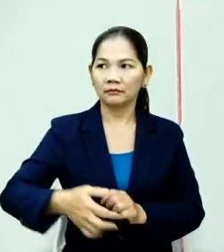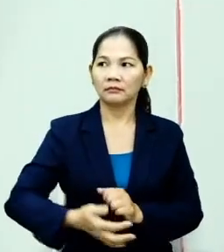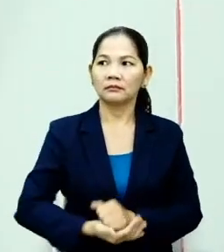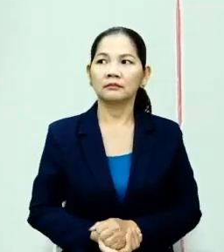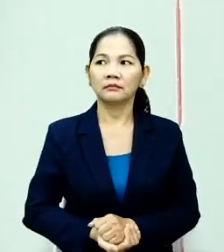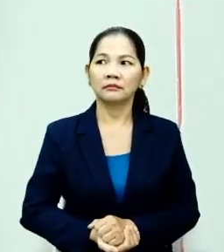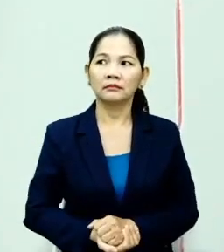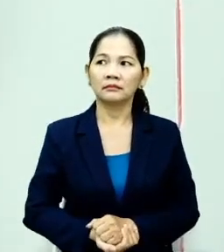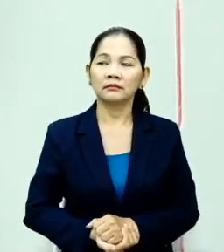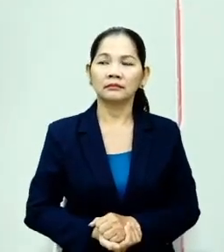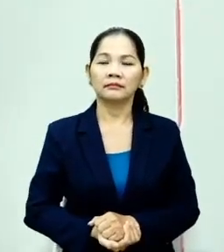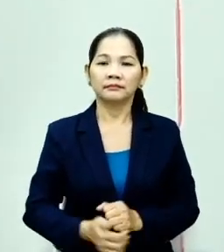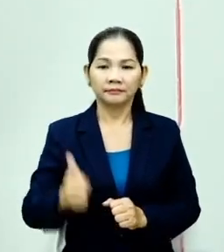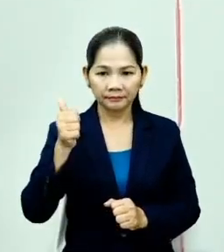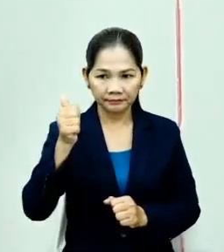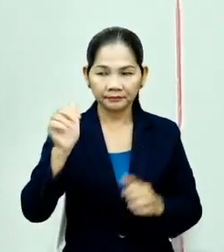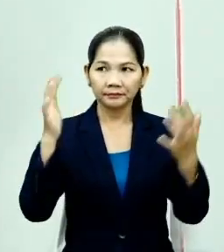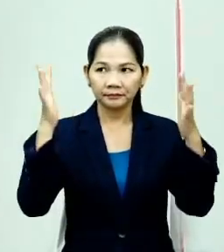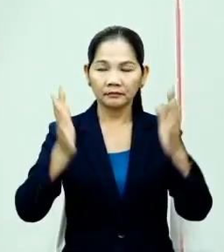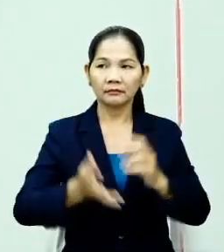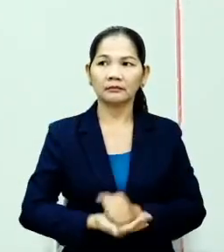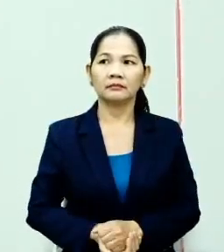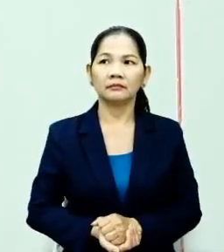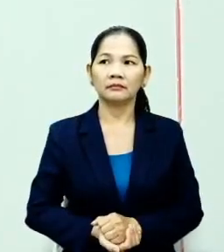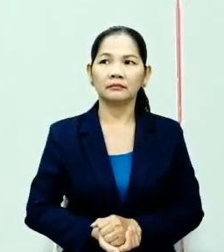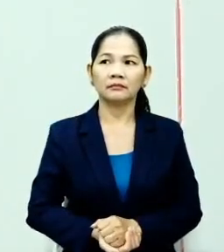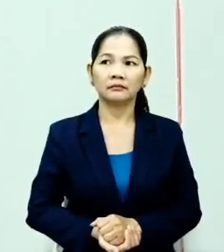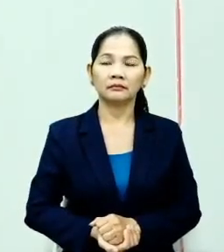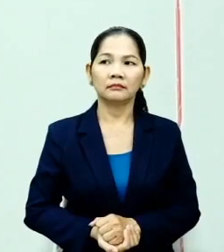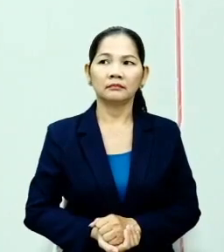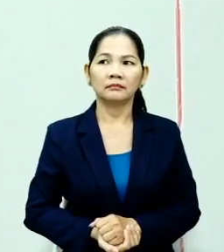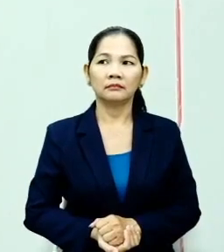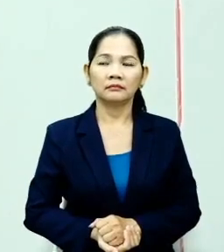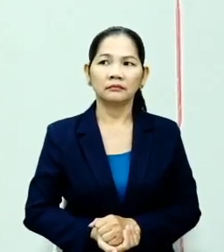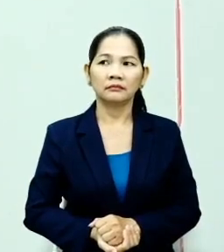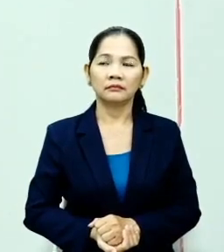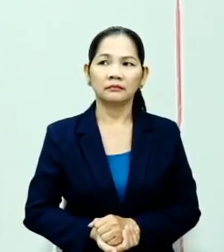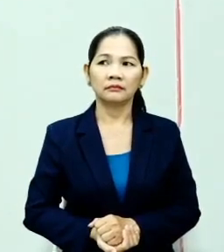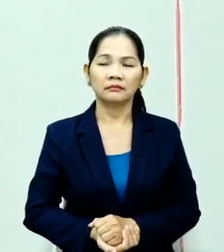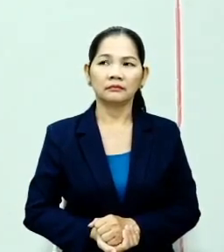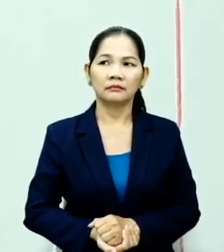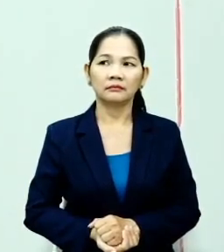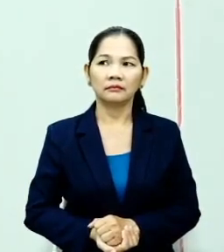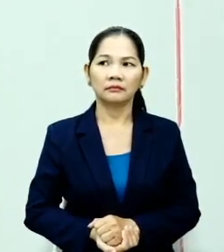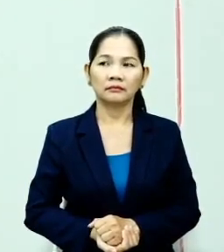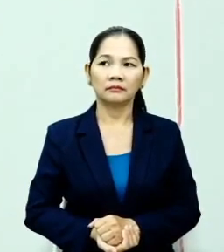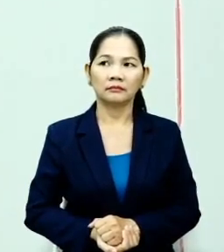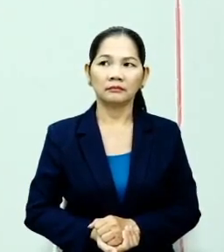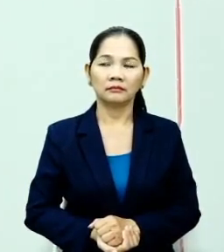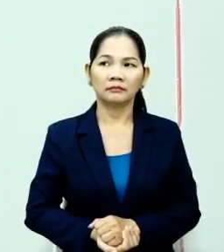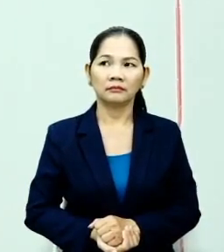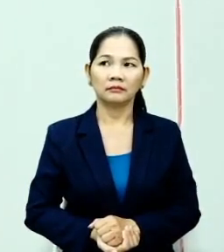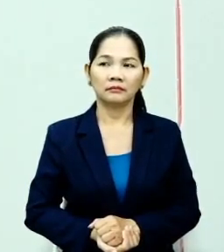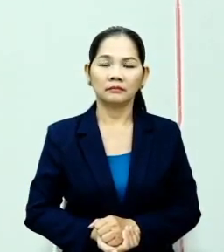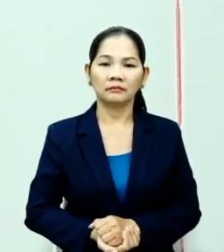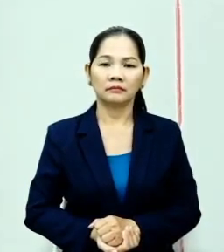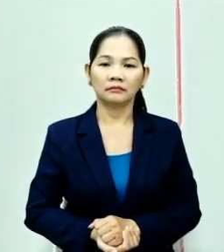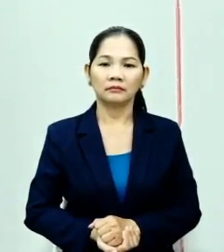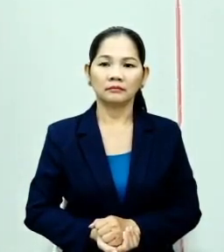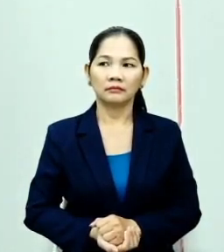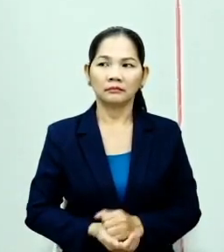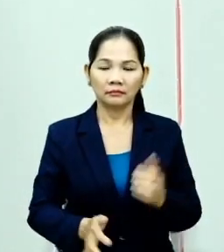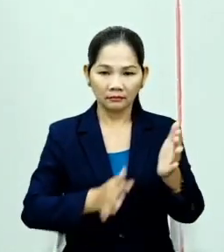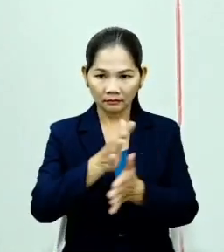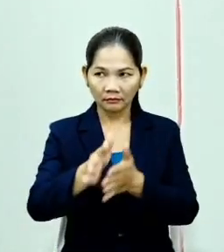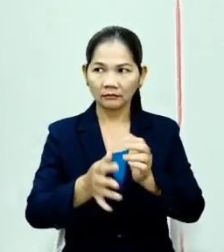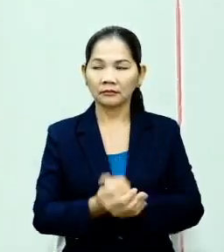chà là ổn nà con là ổn nà chà lắc con ban khơi rụp riêng tuổi sau hai nó con chà lắc nhạc rụp nâng an chà nhạc rụp nâng